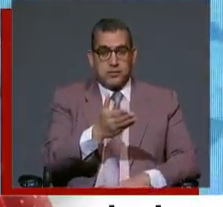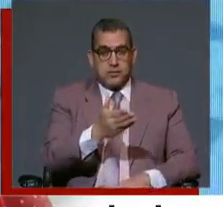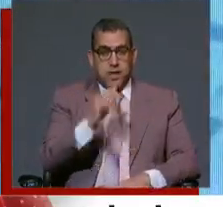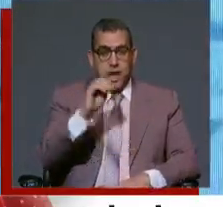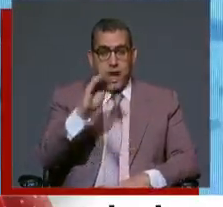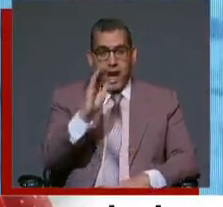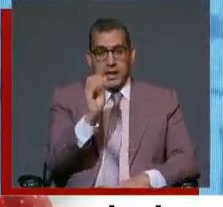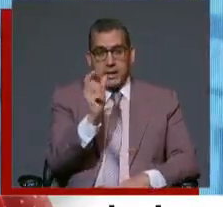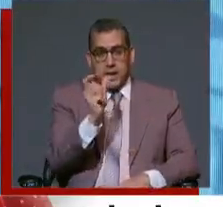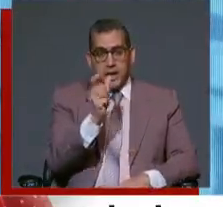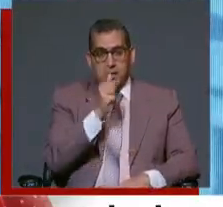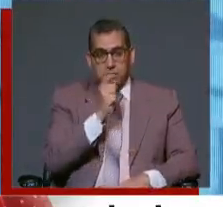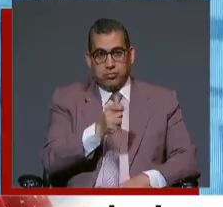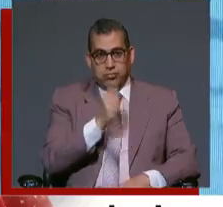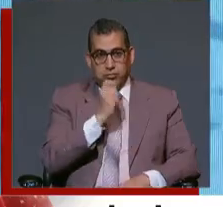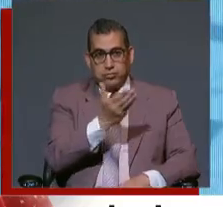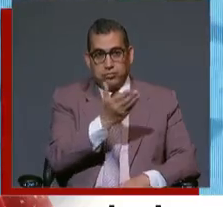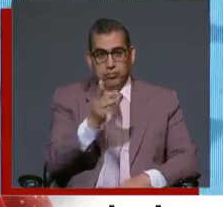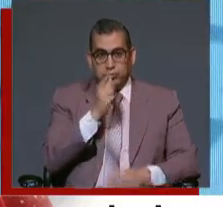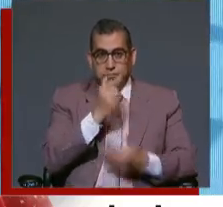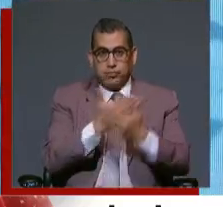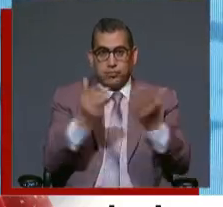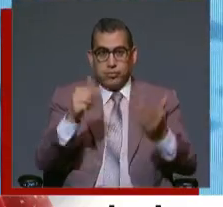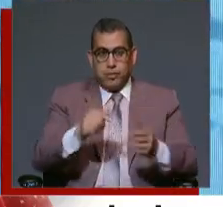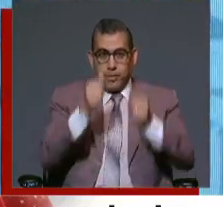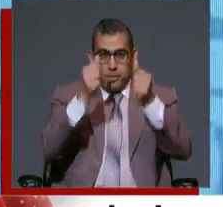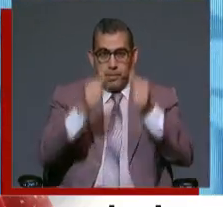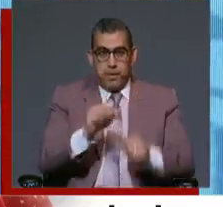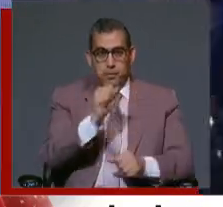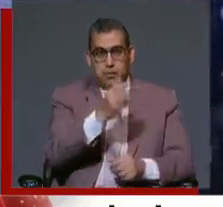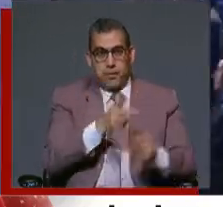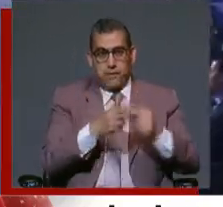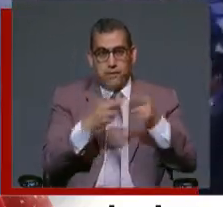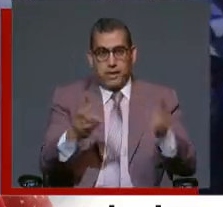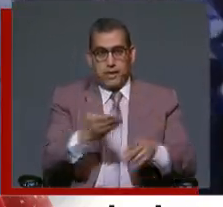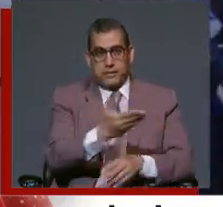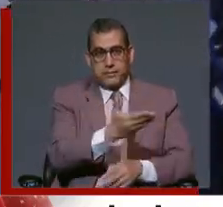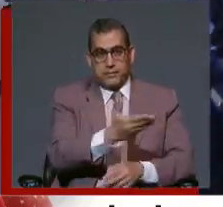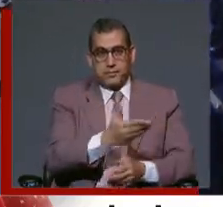عبد الله ليدلي ببيانه الافتتاحي.